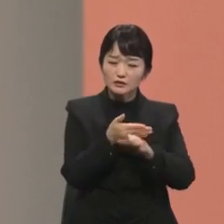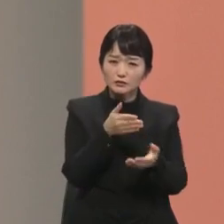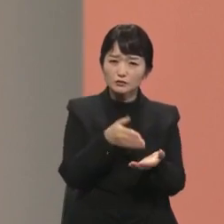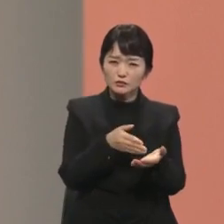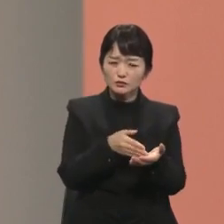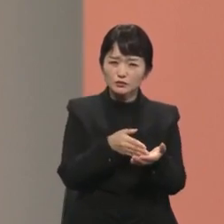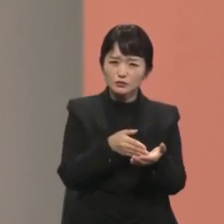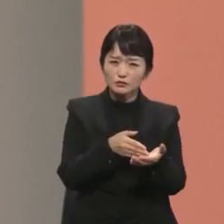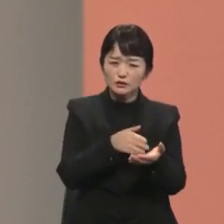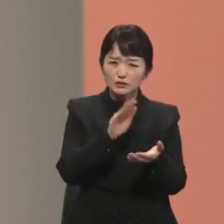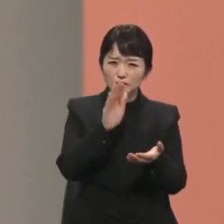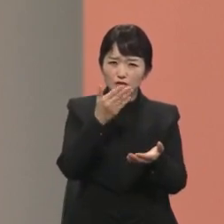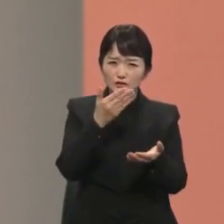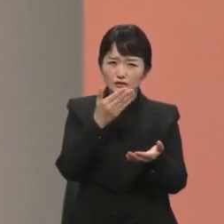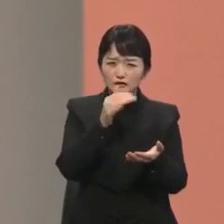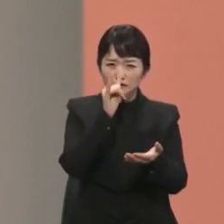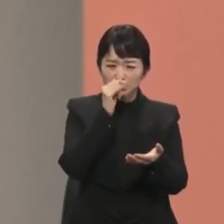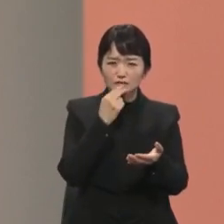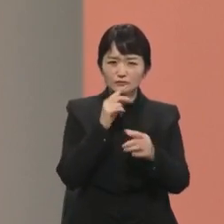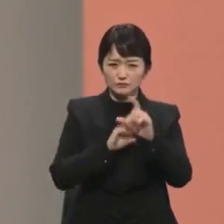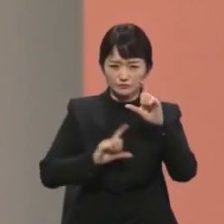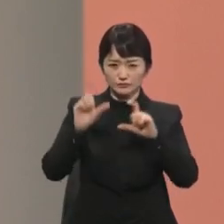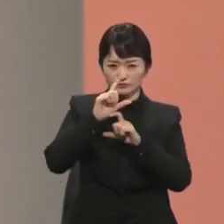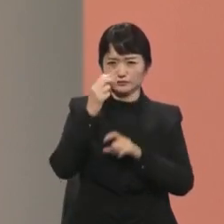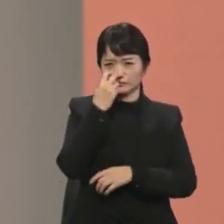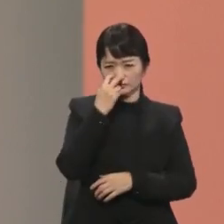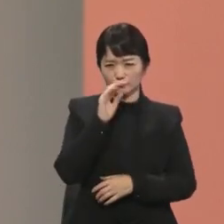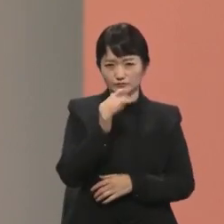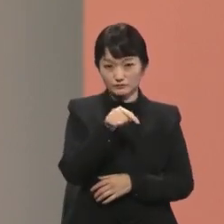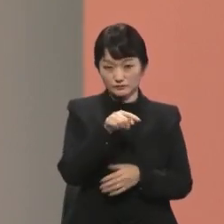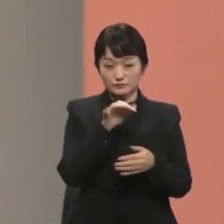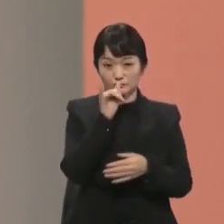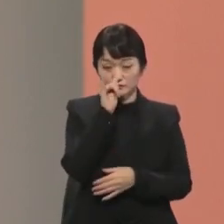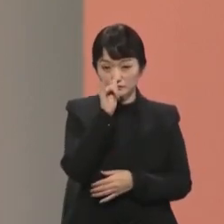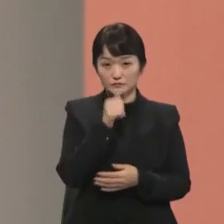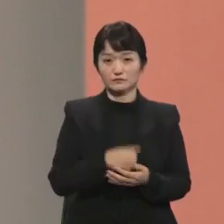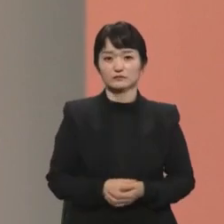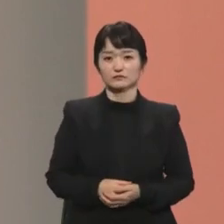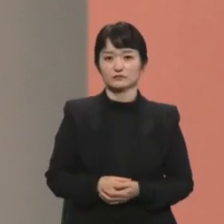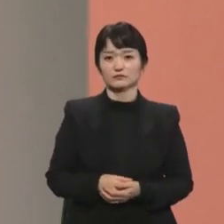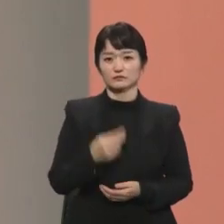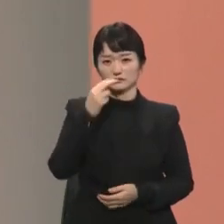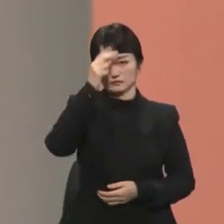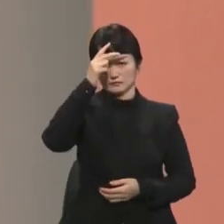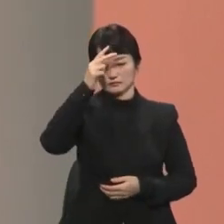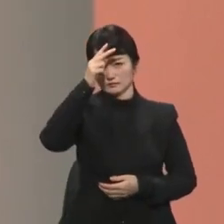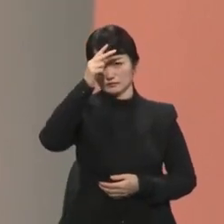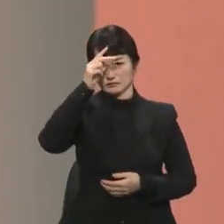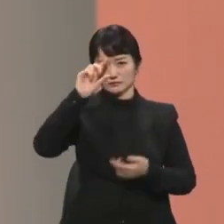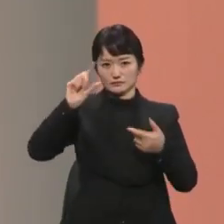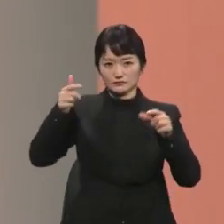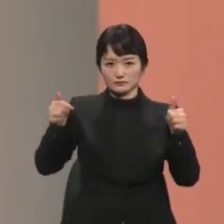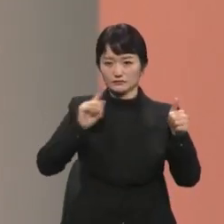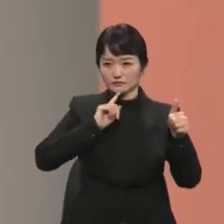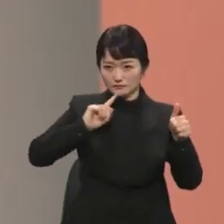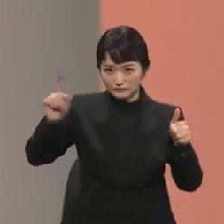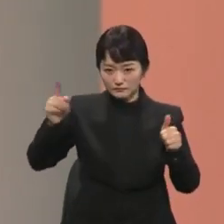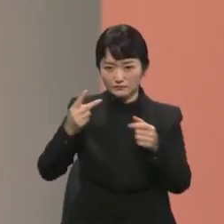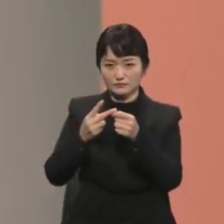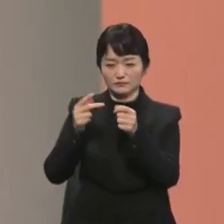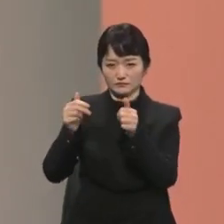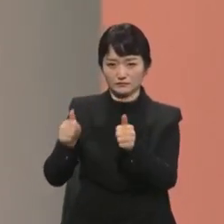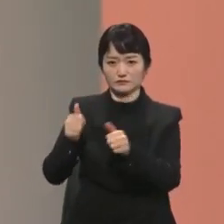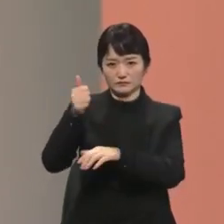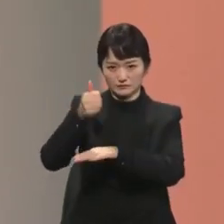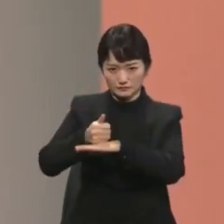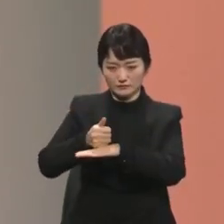있었는지 추가적으로 좀 더 살펴봐야 될 거 같은데요 그런 점이 있었다면은 검찰이 항소해서 뭐 이심 재판 결과도 지켜봐야 할